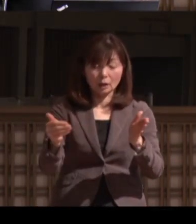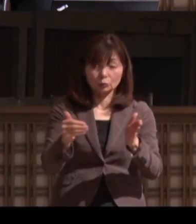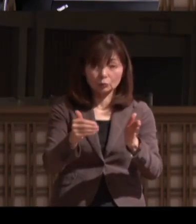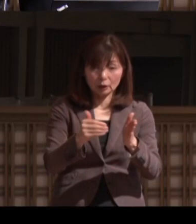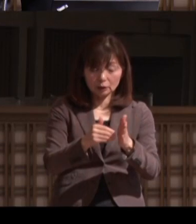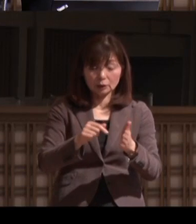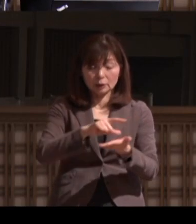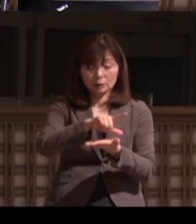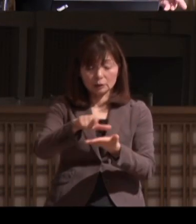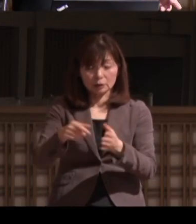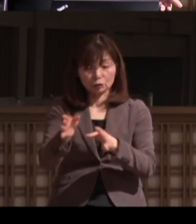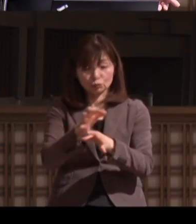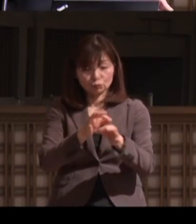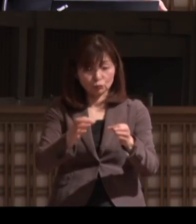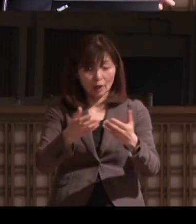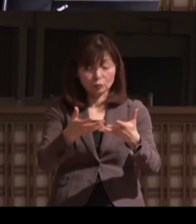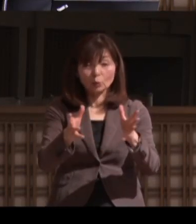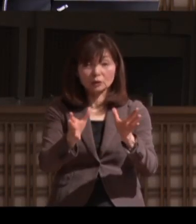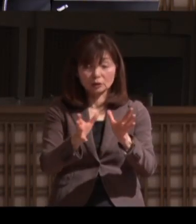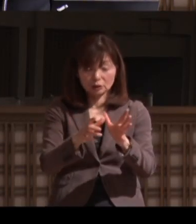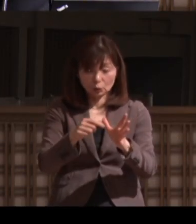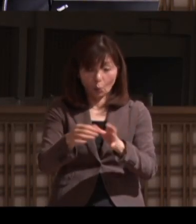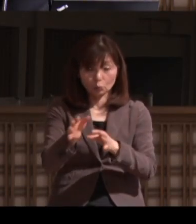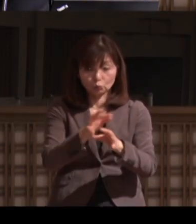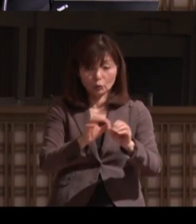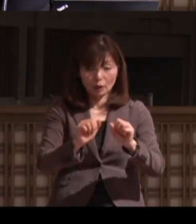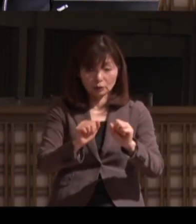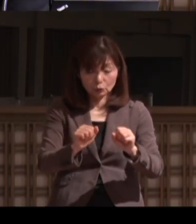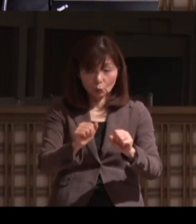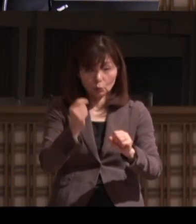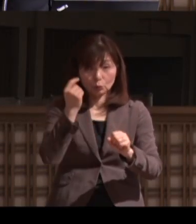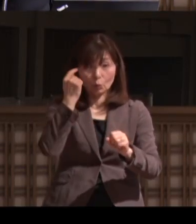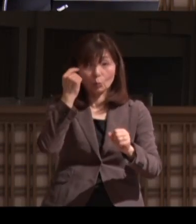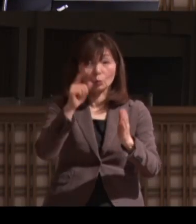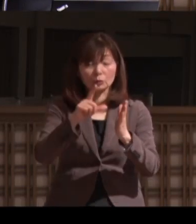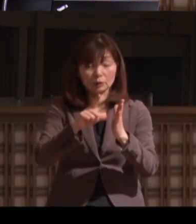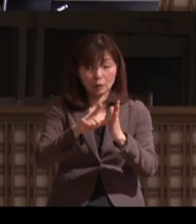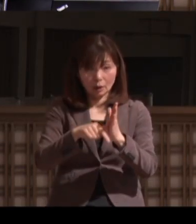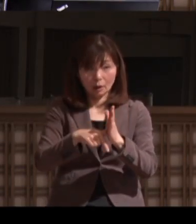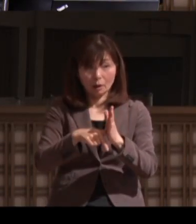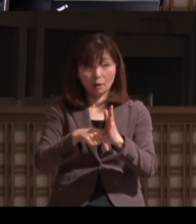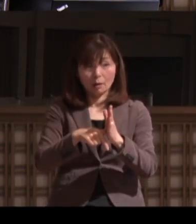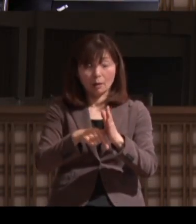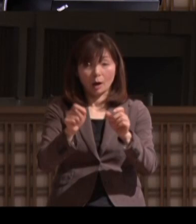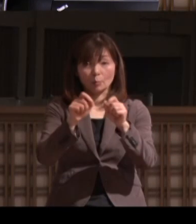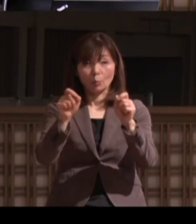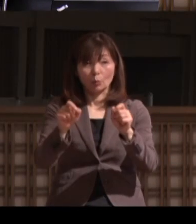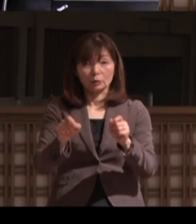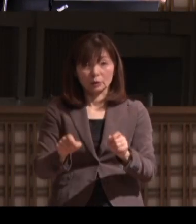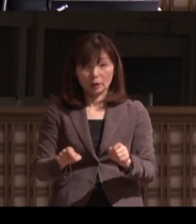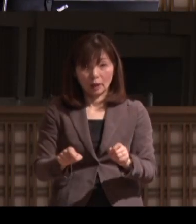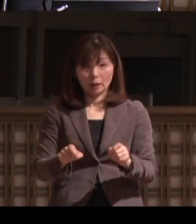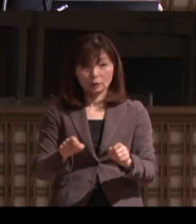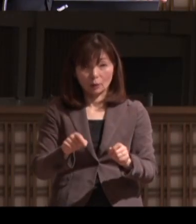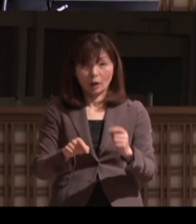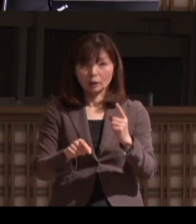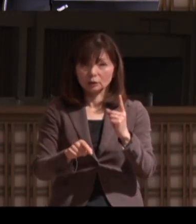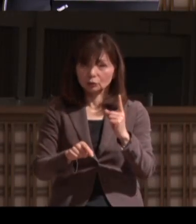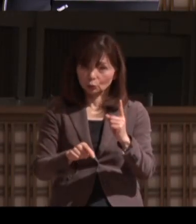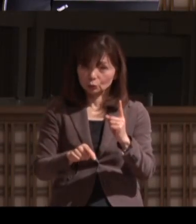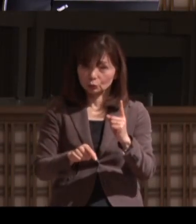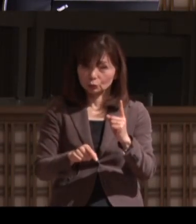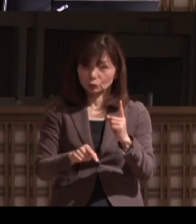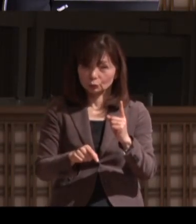組織を運営しようとすると問題はただ1つといいうのは言いすぎです